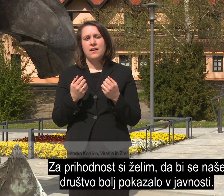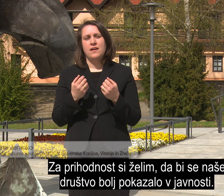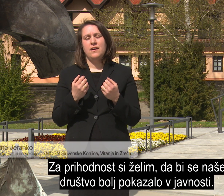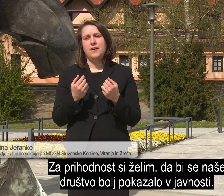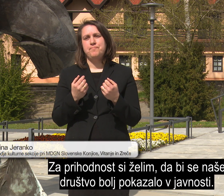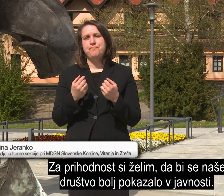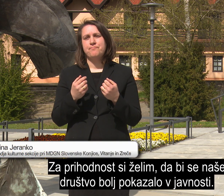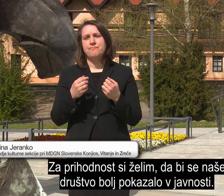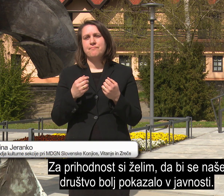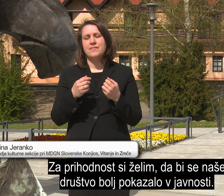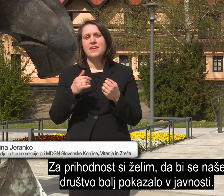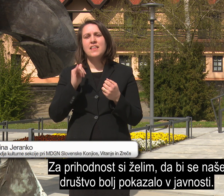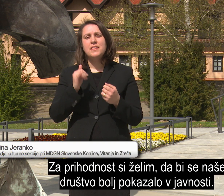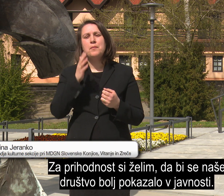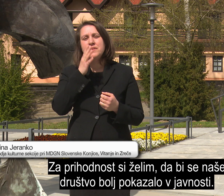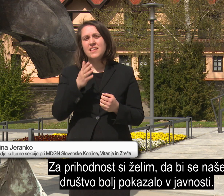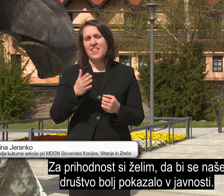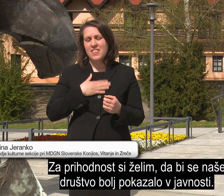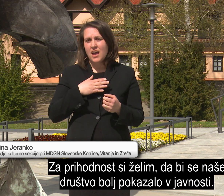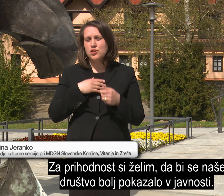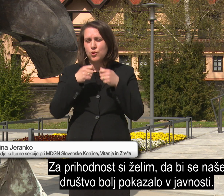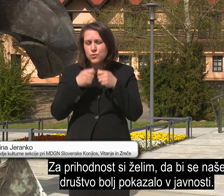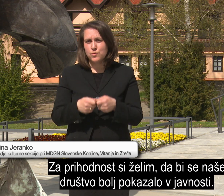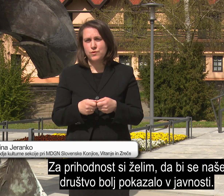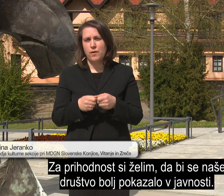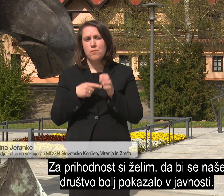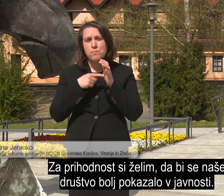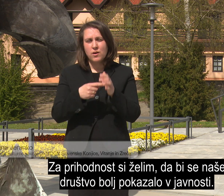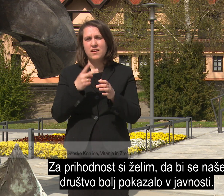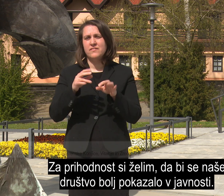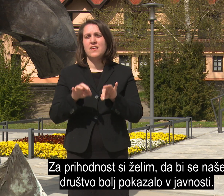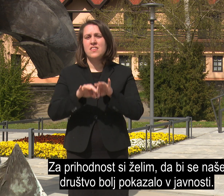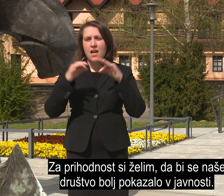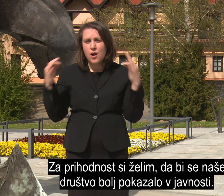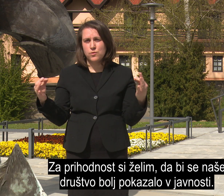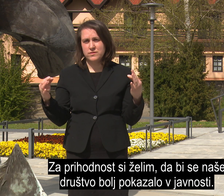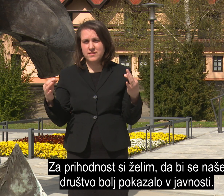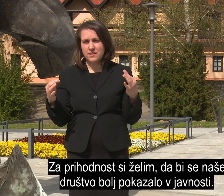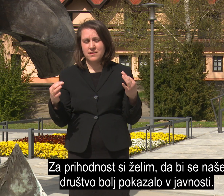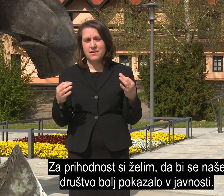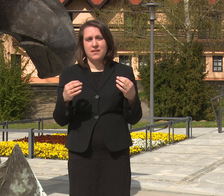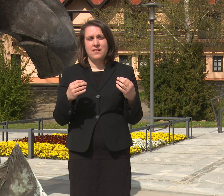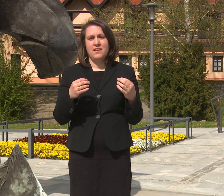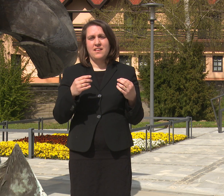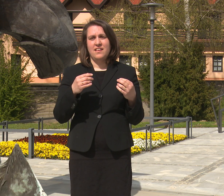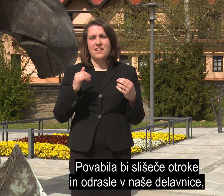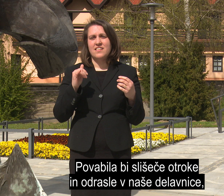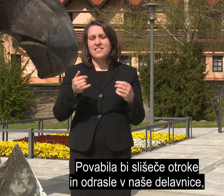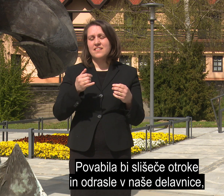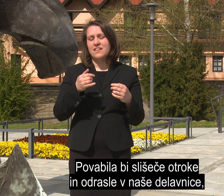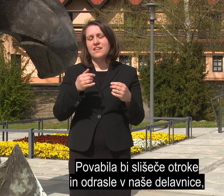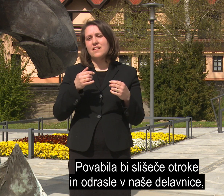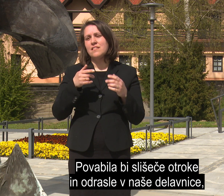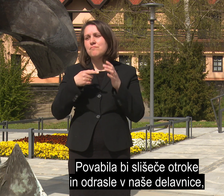Za v prihodnost si želim, da bi naše društvo pokazalo se bolj v